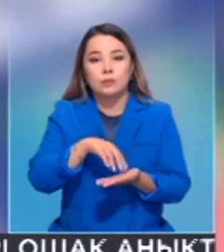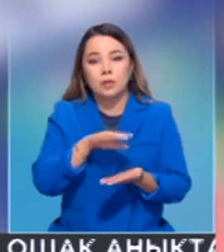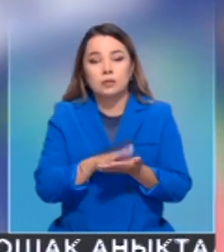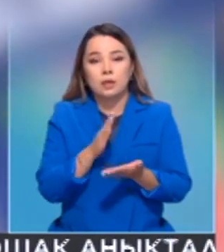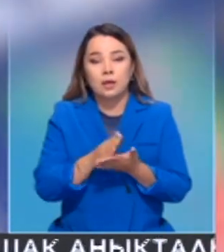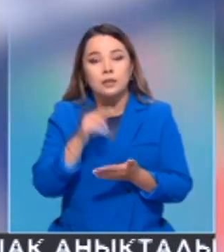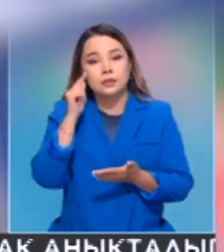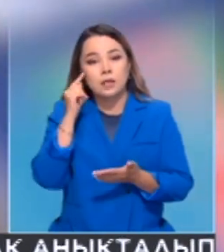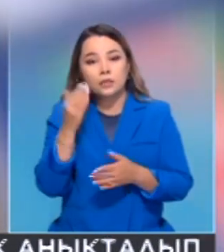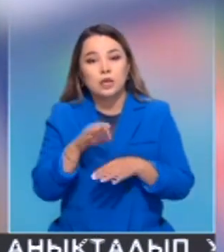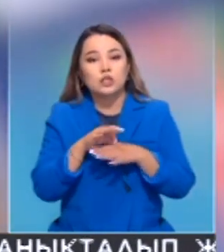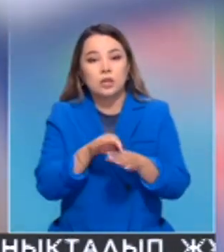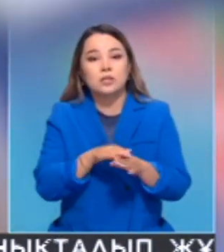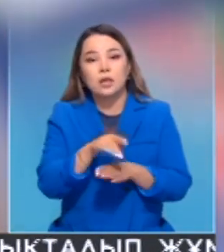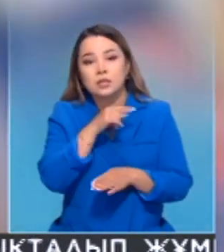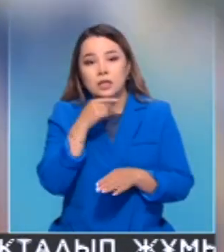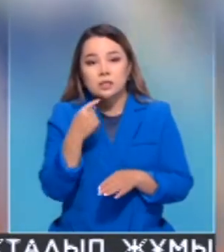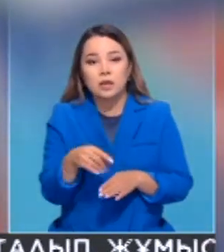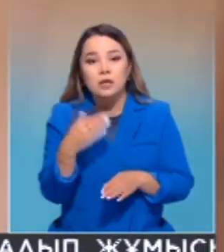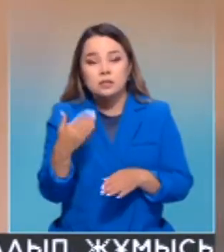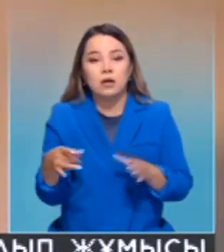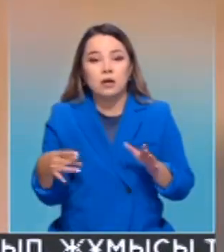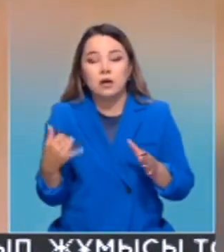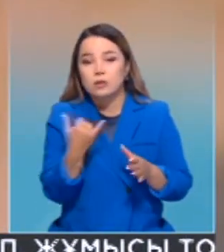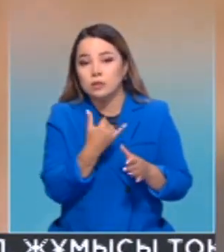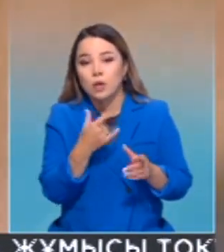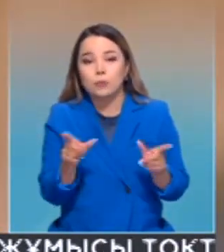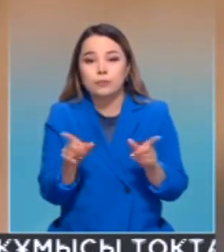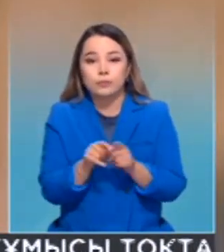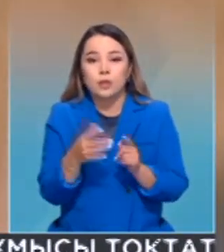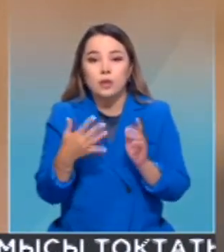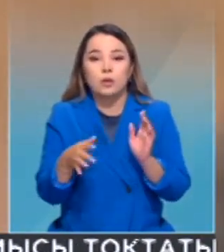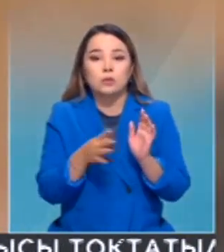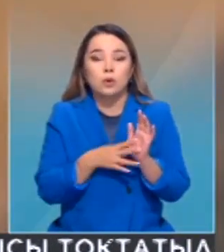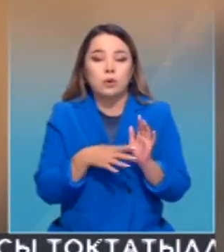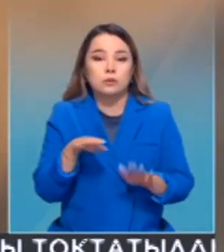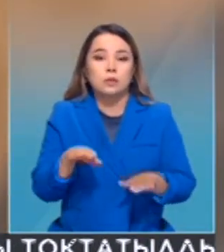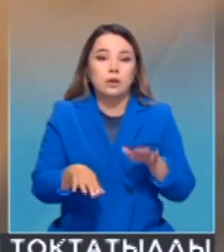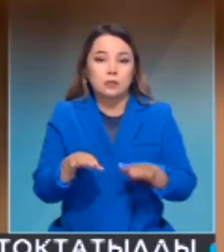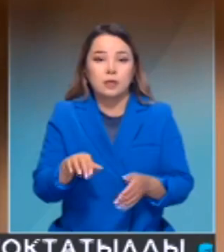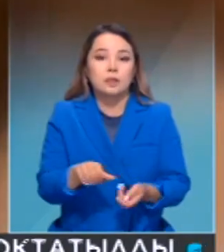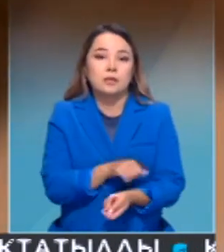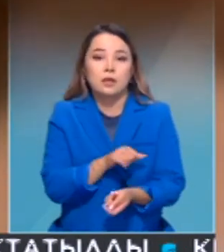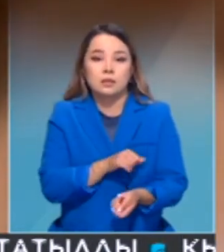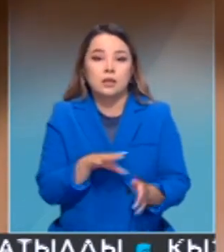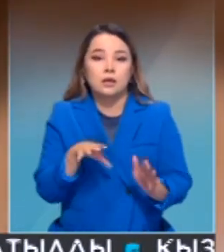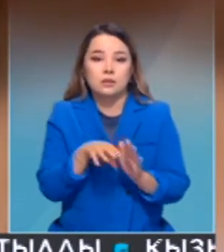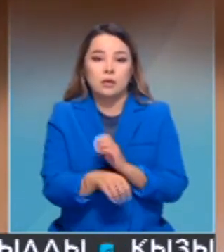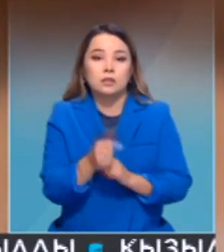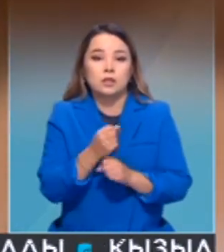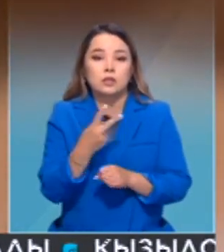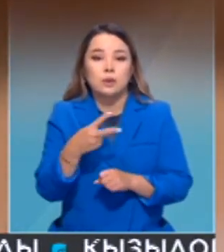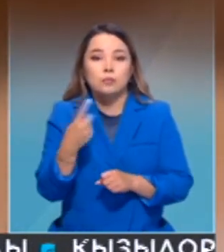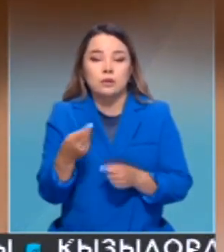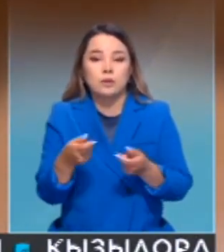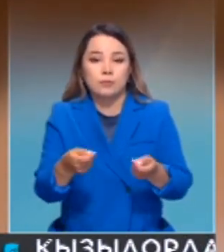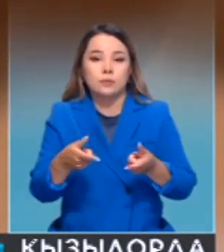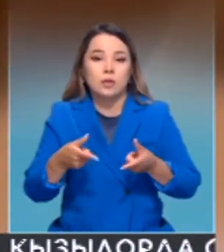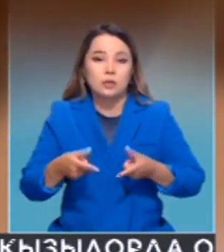Қырғызстаннан Ресейге жеткізілуі тиіс қарбызбен қоса 59 килограмм героин салынған 21 полиэтиленді